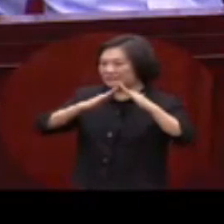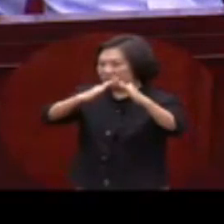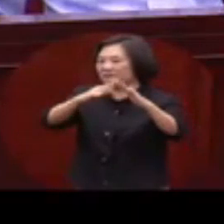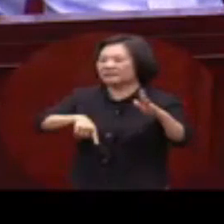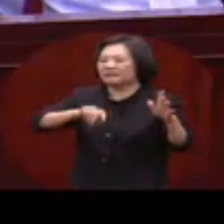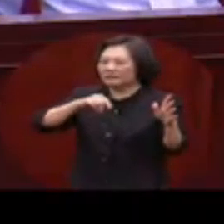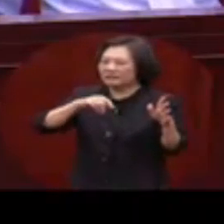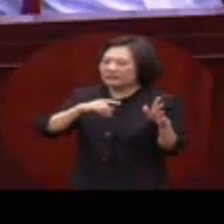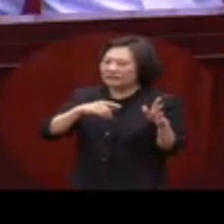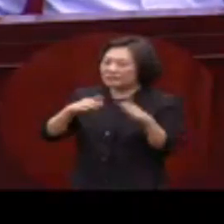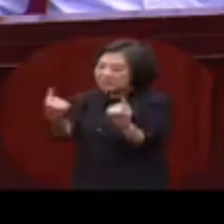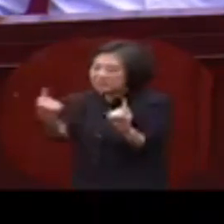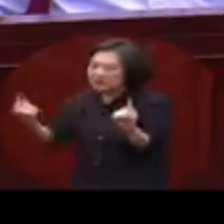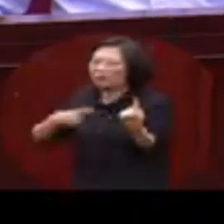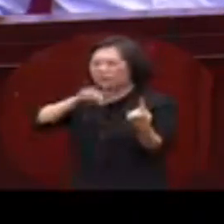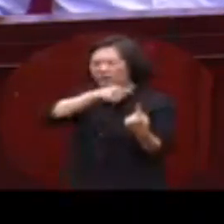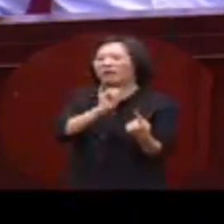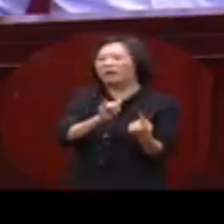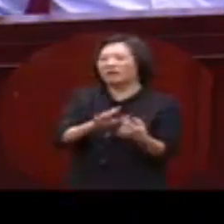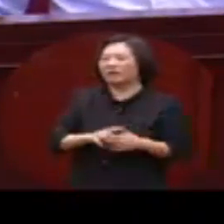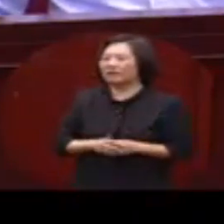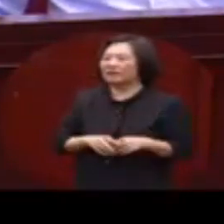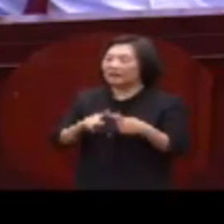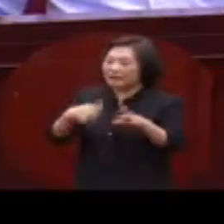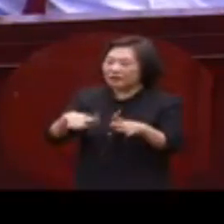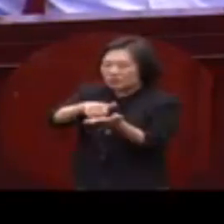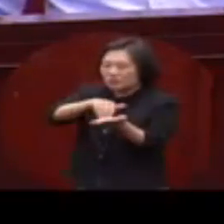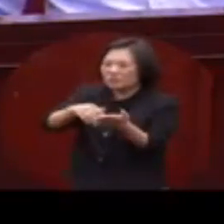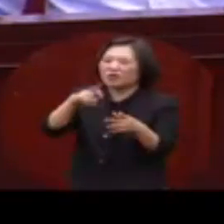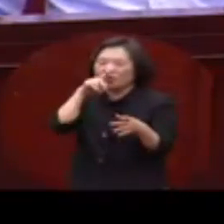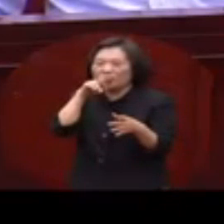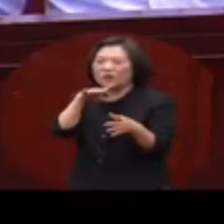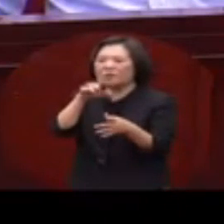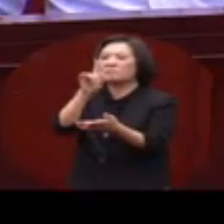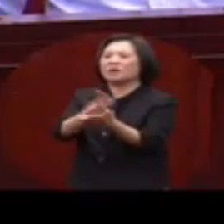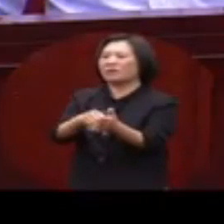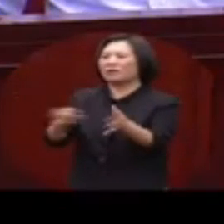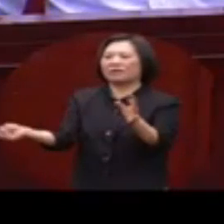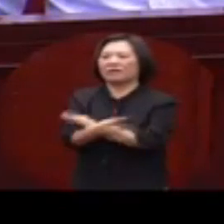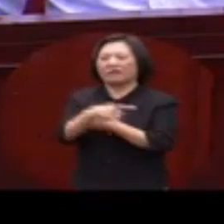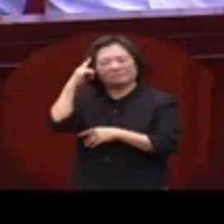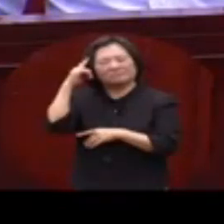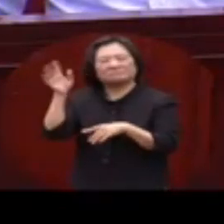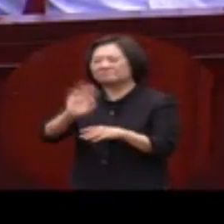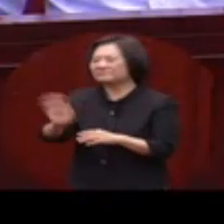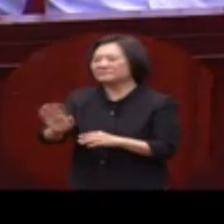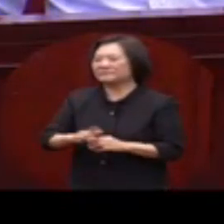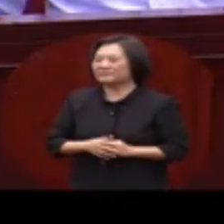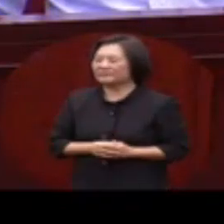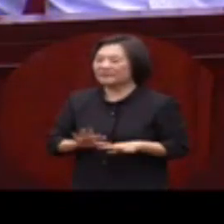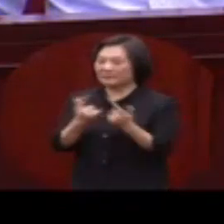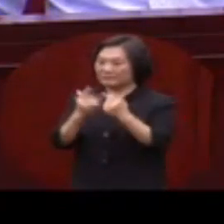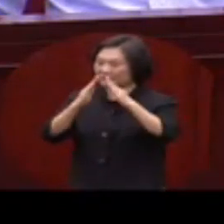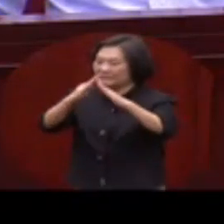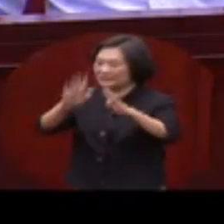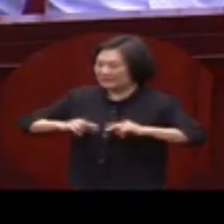的。禁用一次性餐具哈，我想这是从郝龙斌市长那个垃圾分类随袋征收那个以后，台北是一个很重